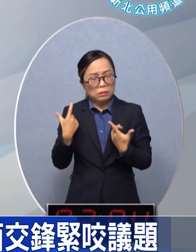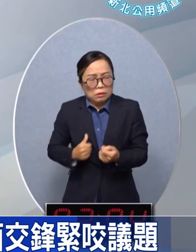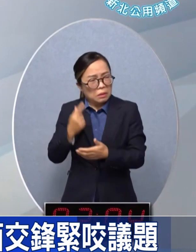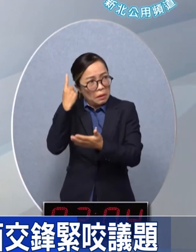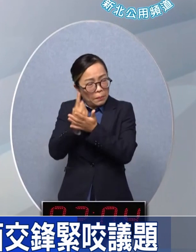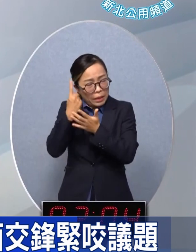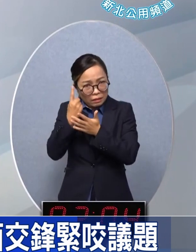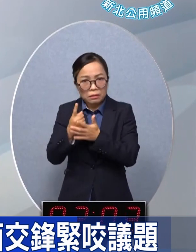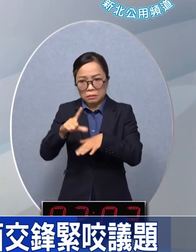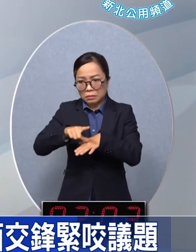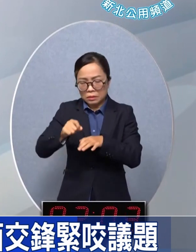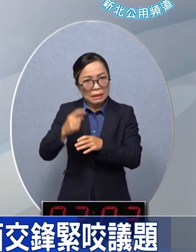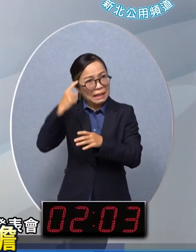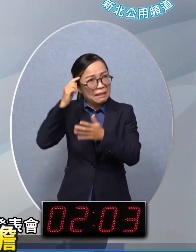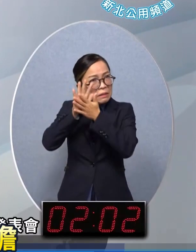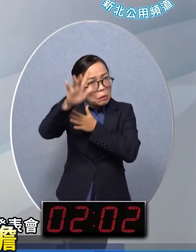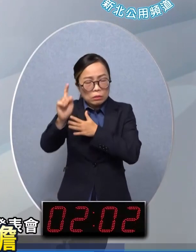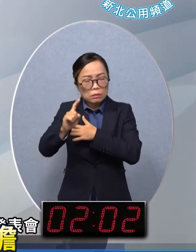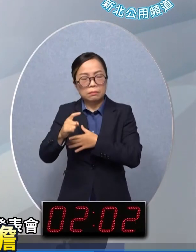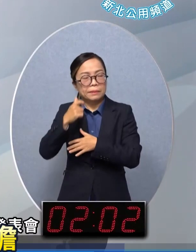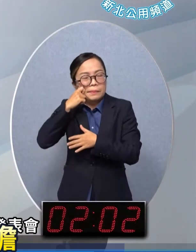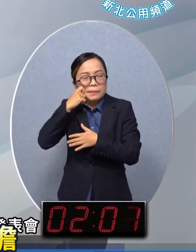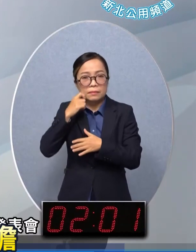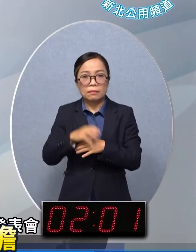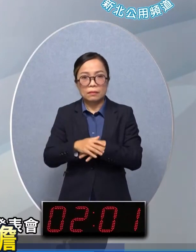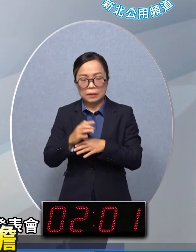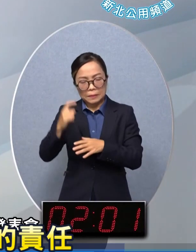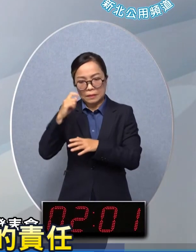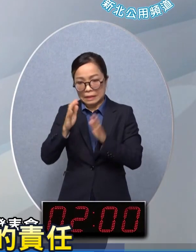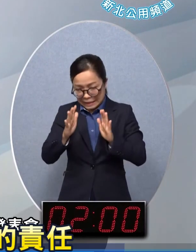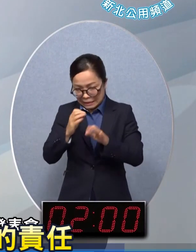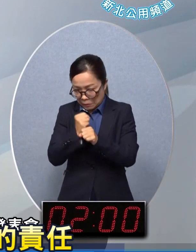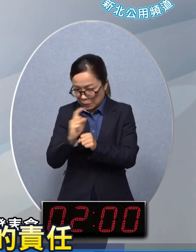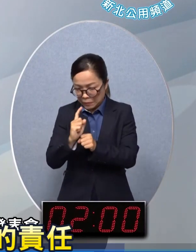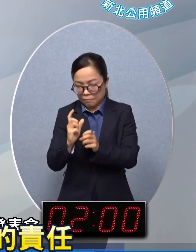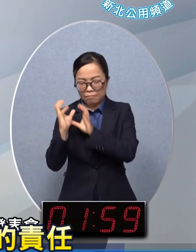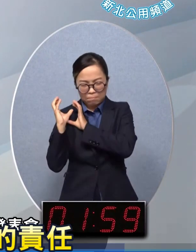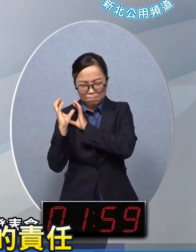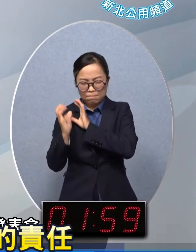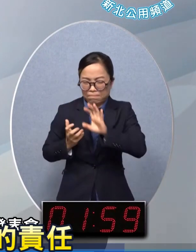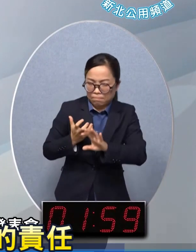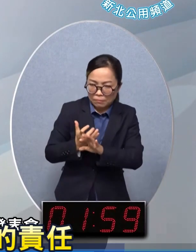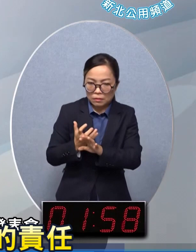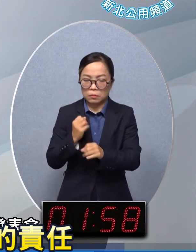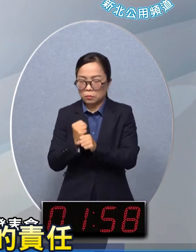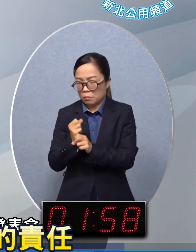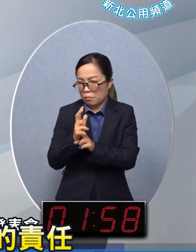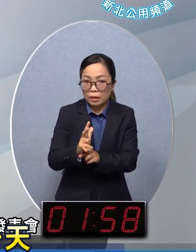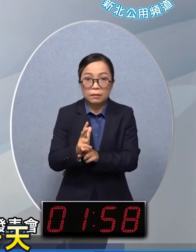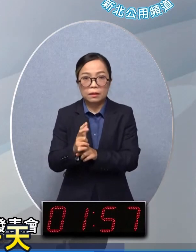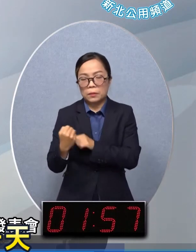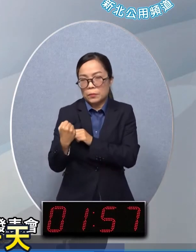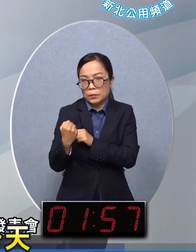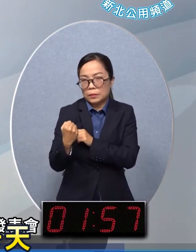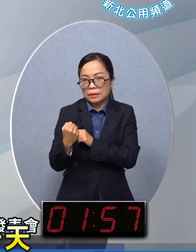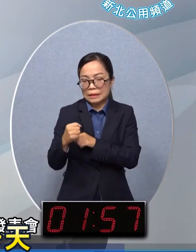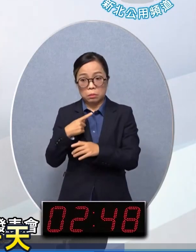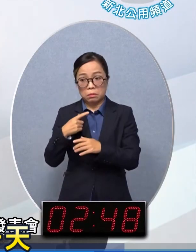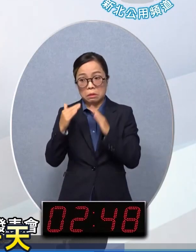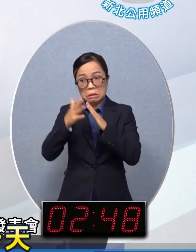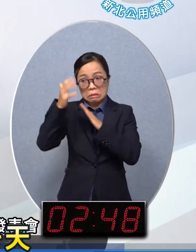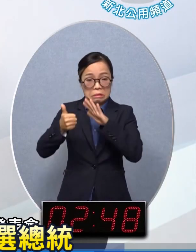入阁吗？ 好好的去承担我现在拥有工作的责任，努力把握每一